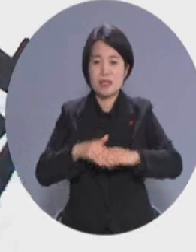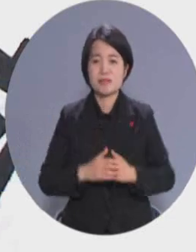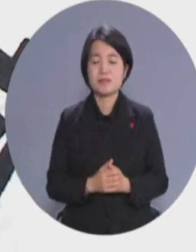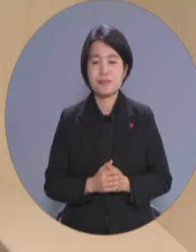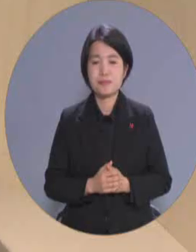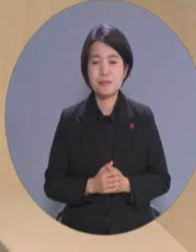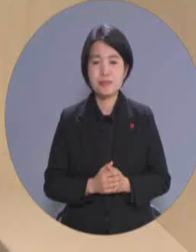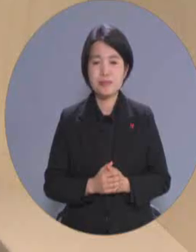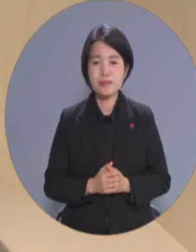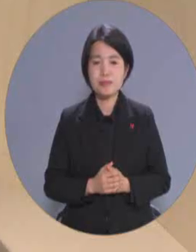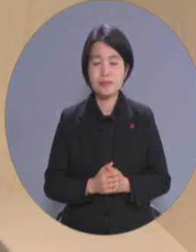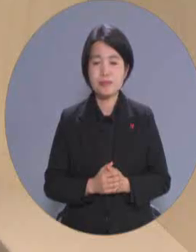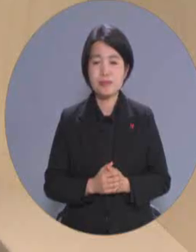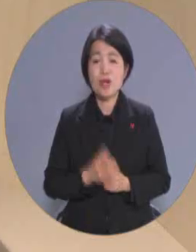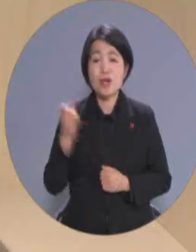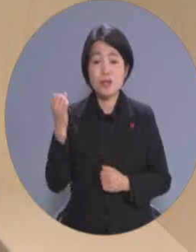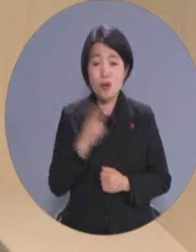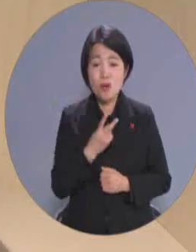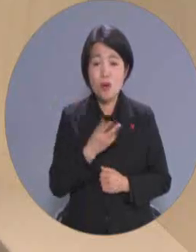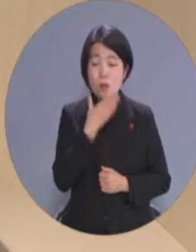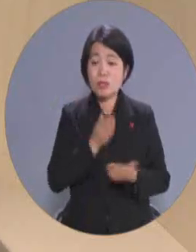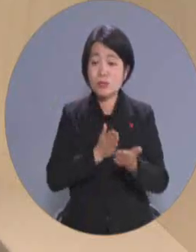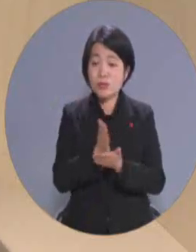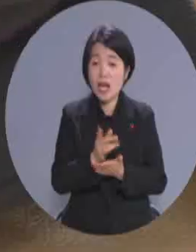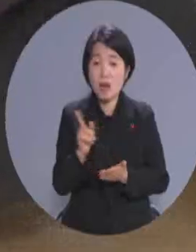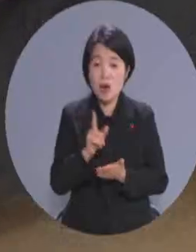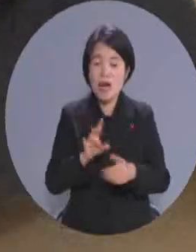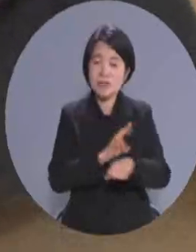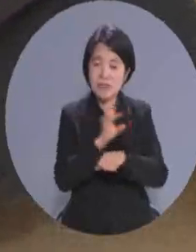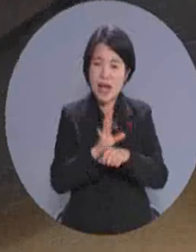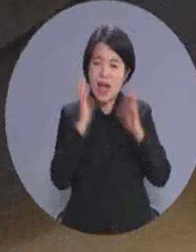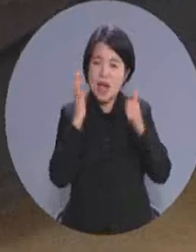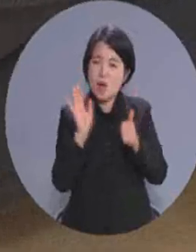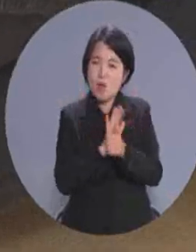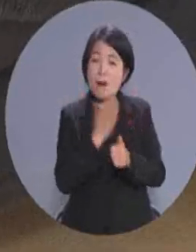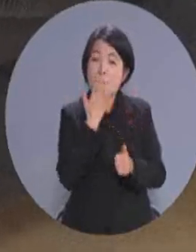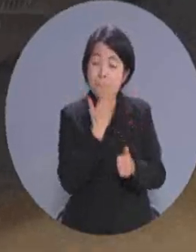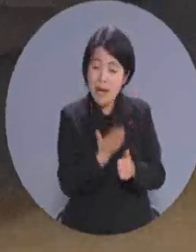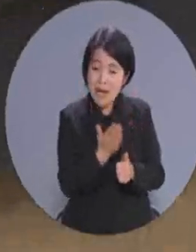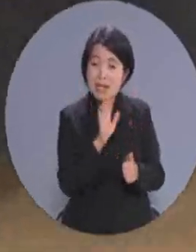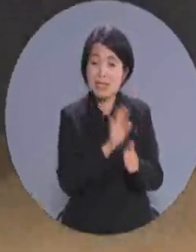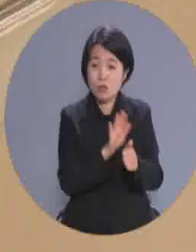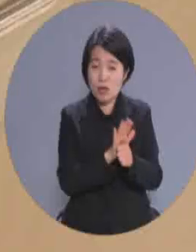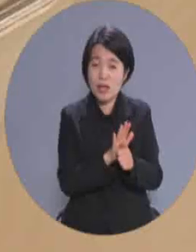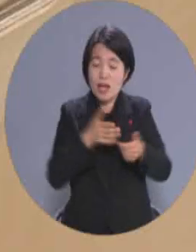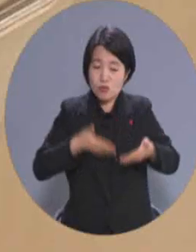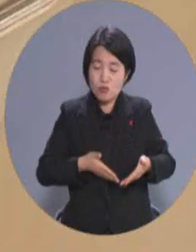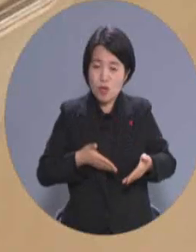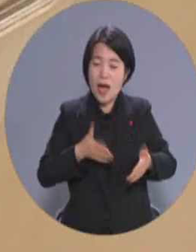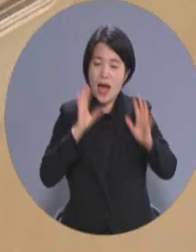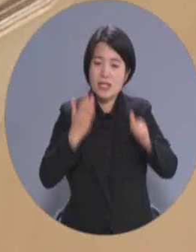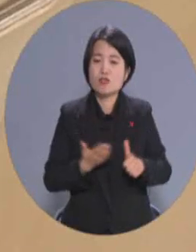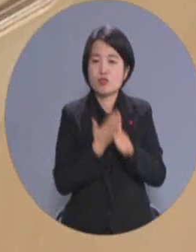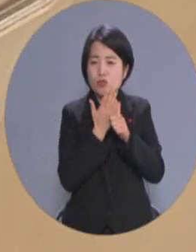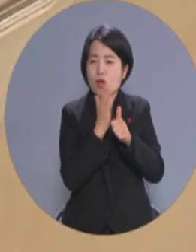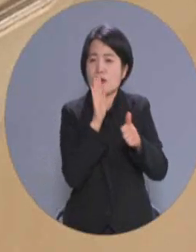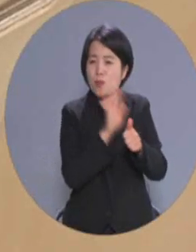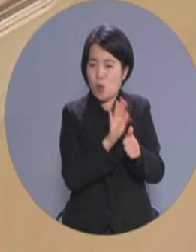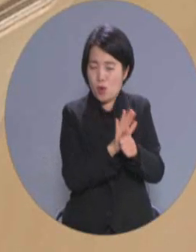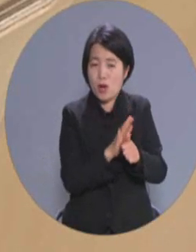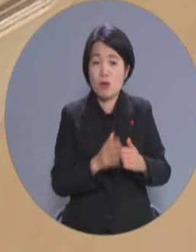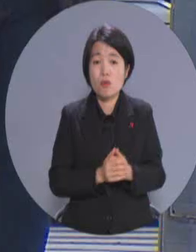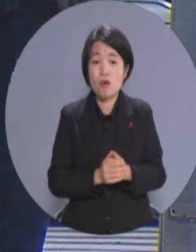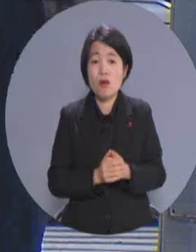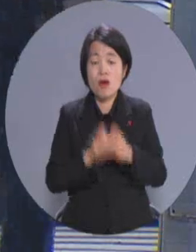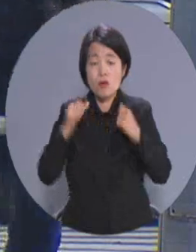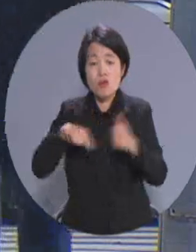있는데 이와 함께 복지 분야에서는 24시간 돌봄 서비스 지원 등 출산 보육 지원에 초점을 두고